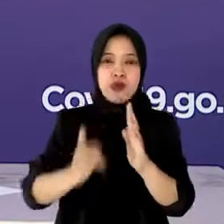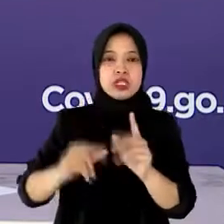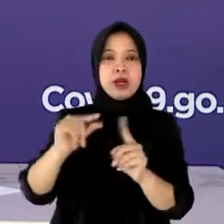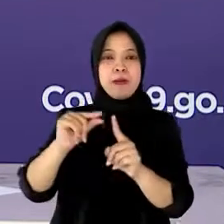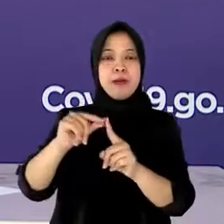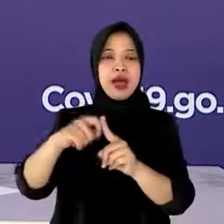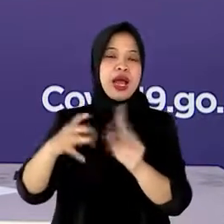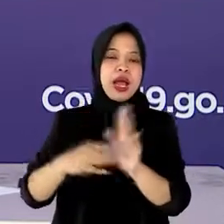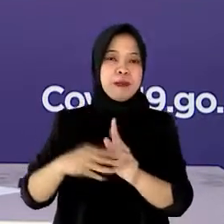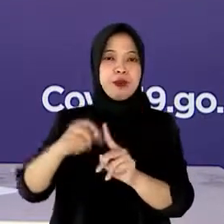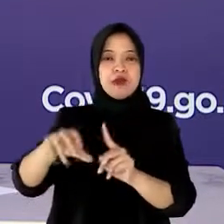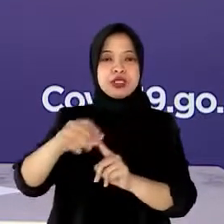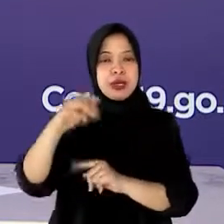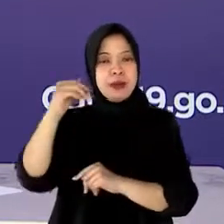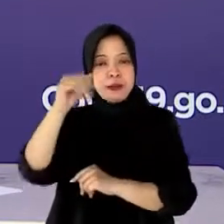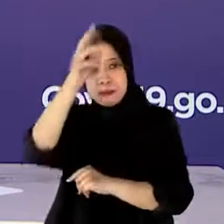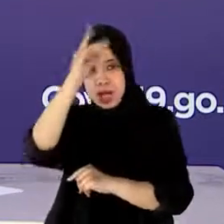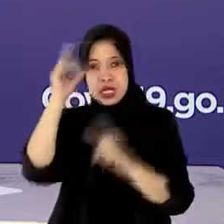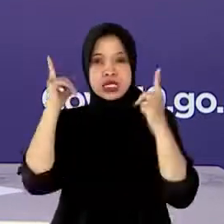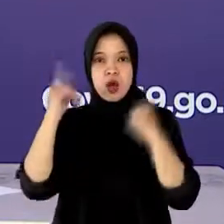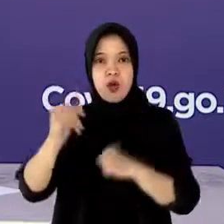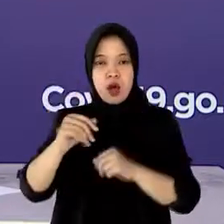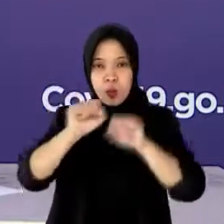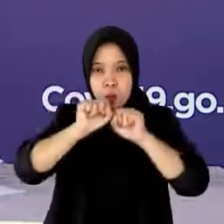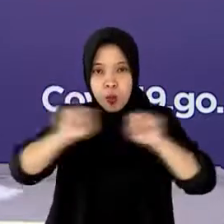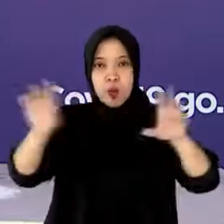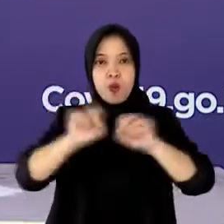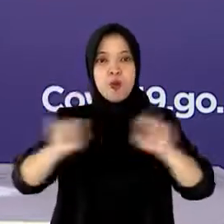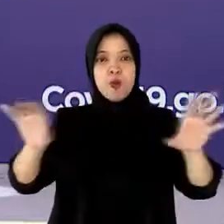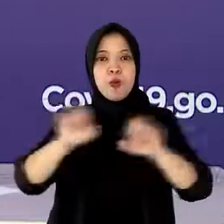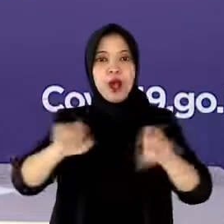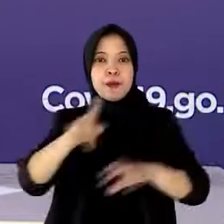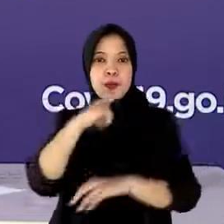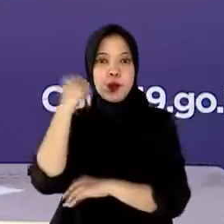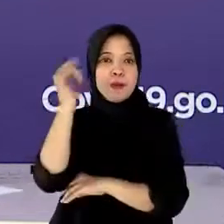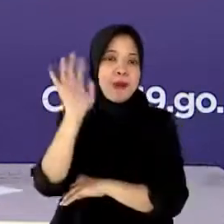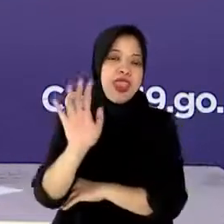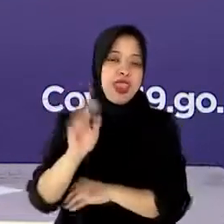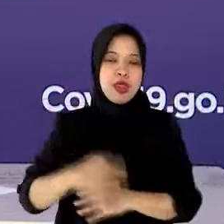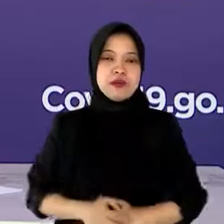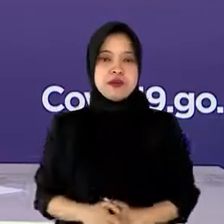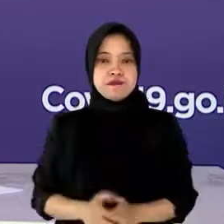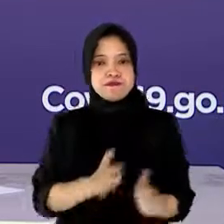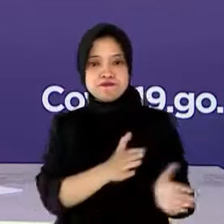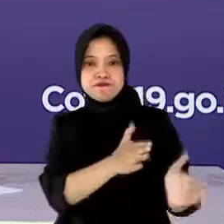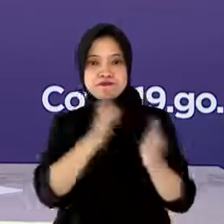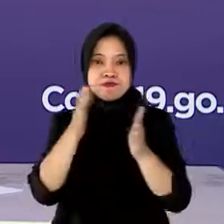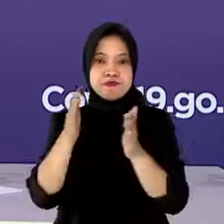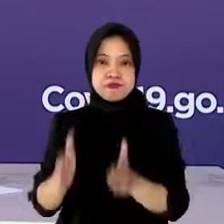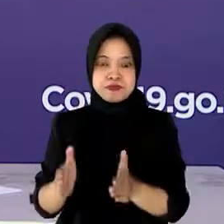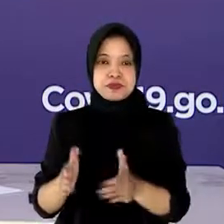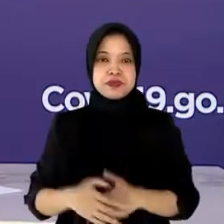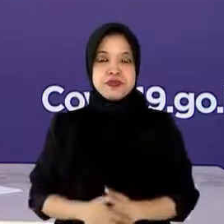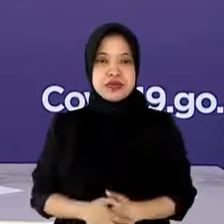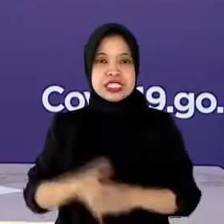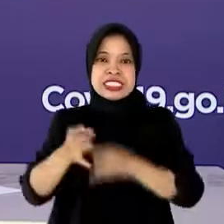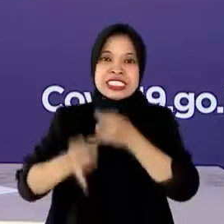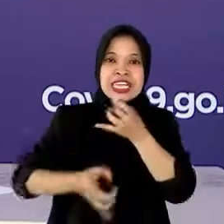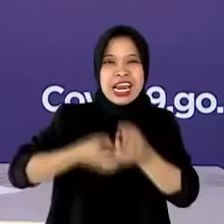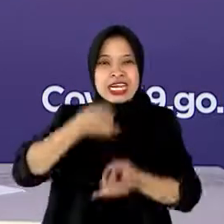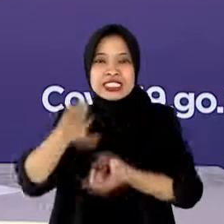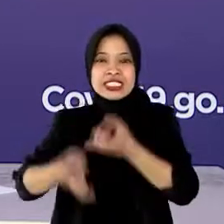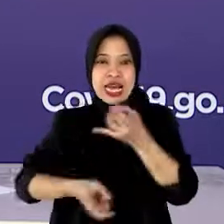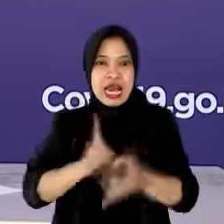provinsi non Jawa Bali diumumkan di minggu depan Hai selanjutnya saya akan mencoba menjelaskan